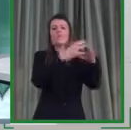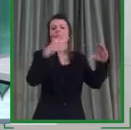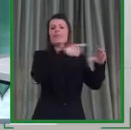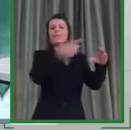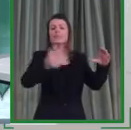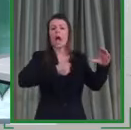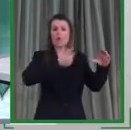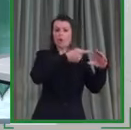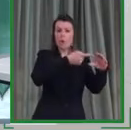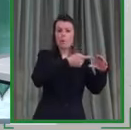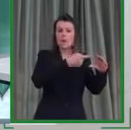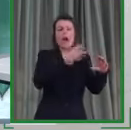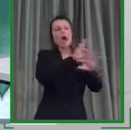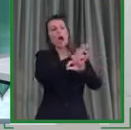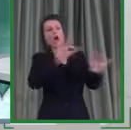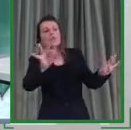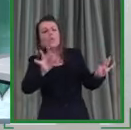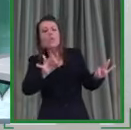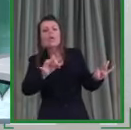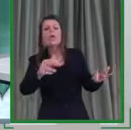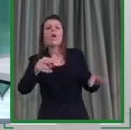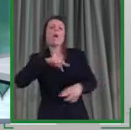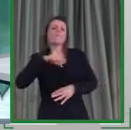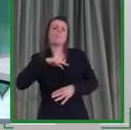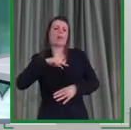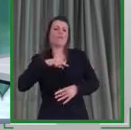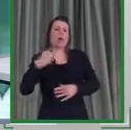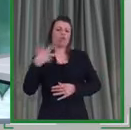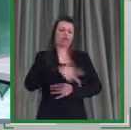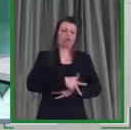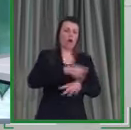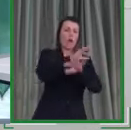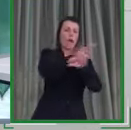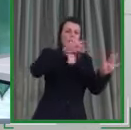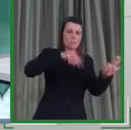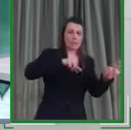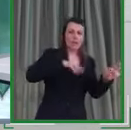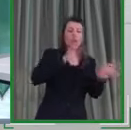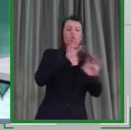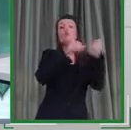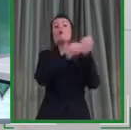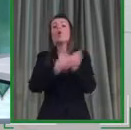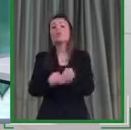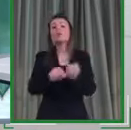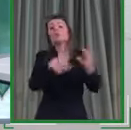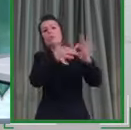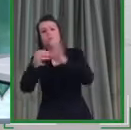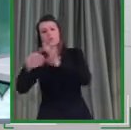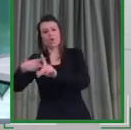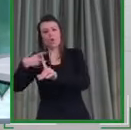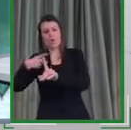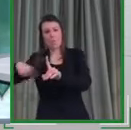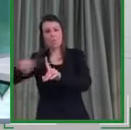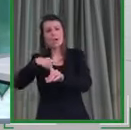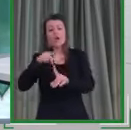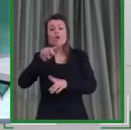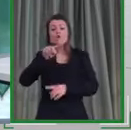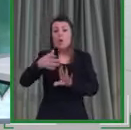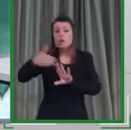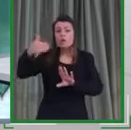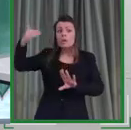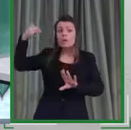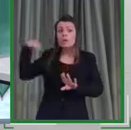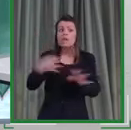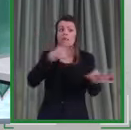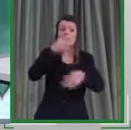privato sociale o privati o fondazioni gestiti da comuni come dovevano comportarsi e cioè gli diciamo non